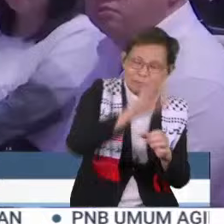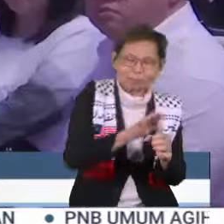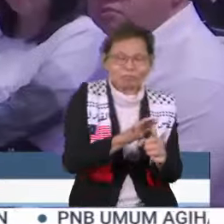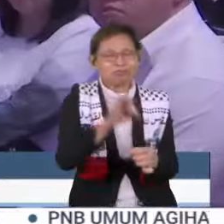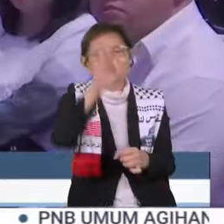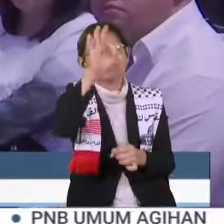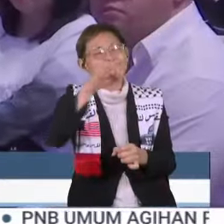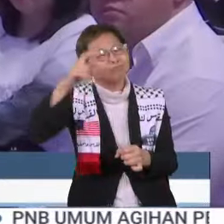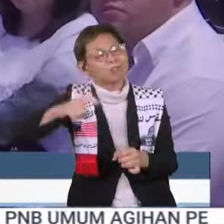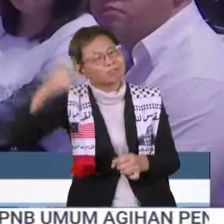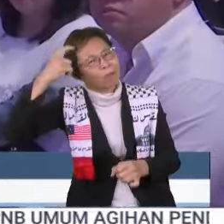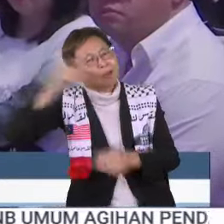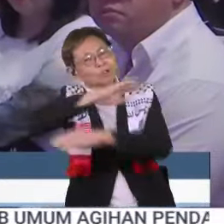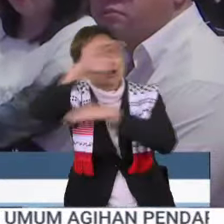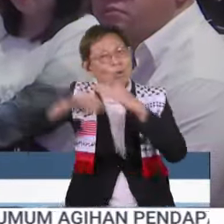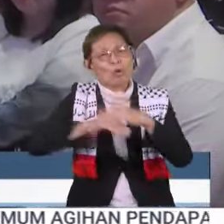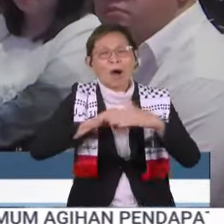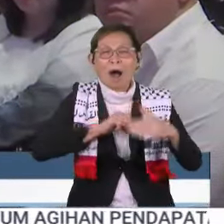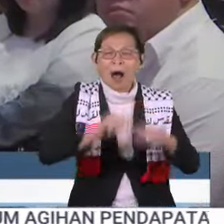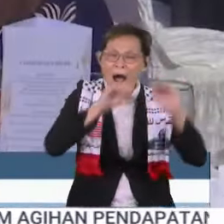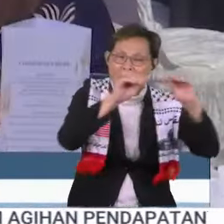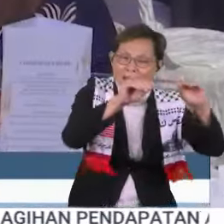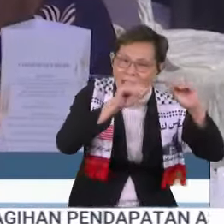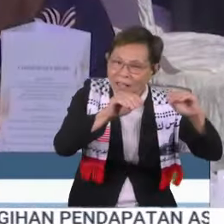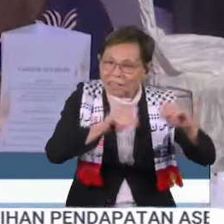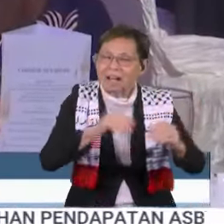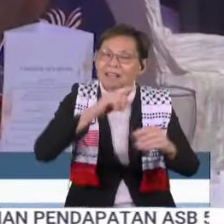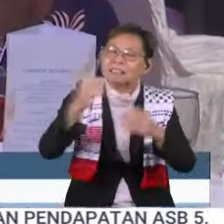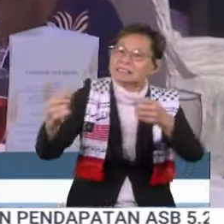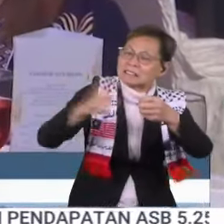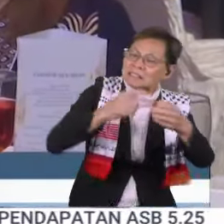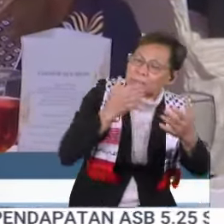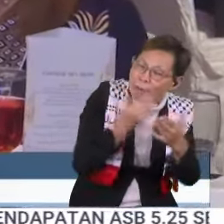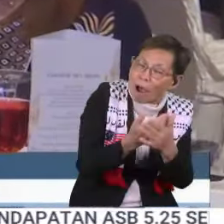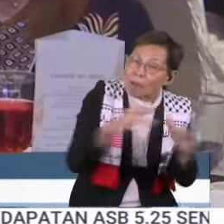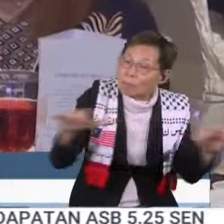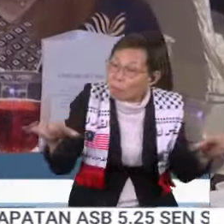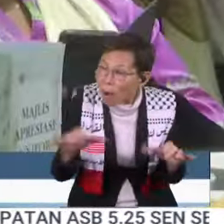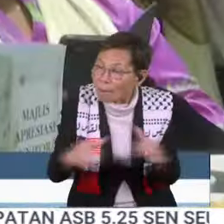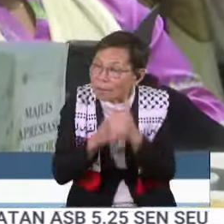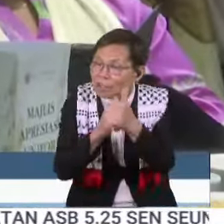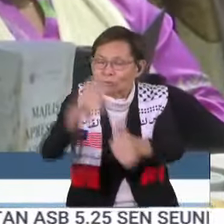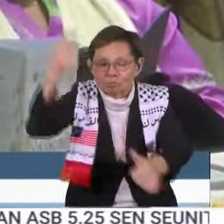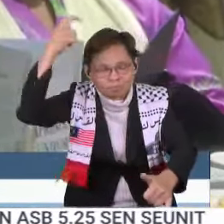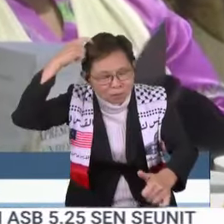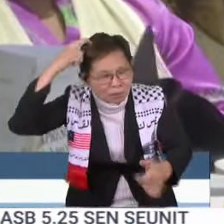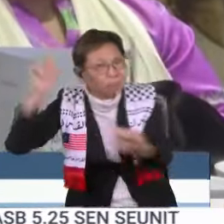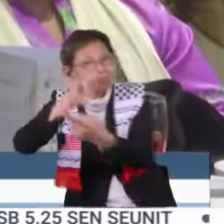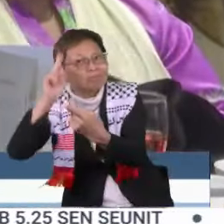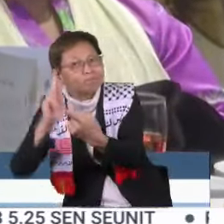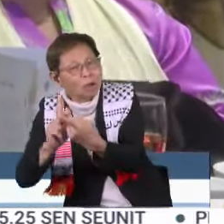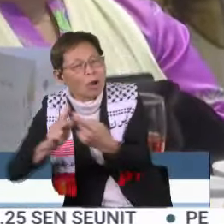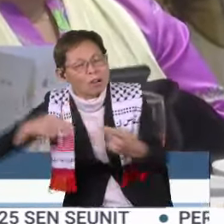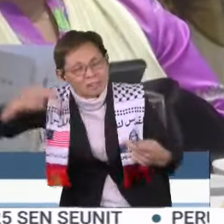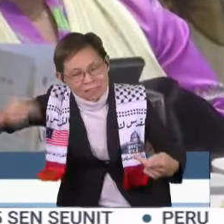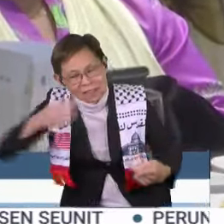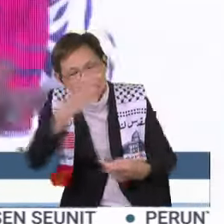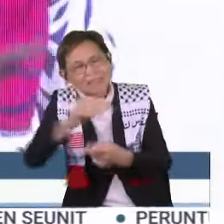kira. Semua agama mengajar penganutnya tentang kebaikan dan apa yang dilakukan berdasarkan pemikiran yang logik, sejarah